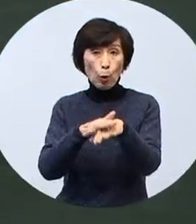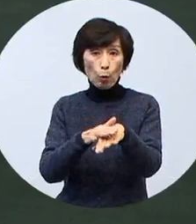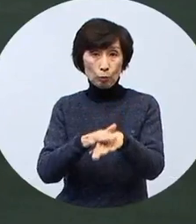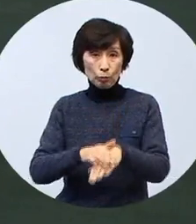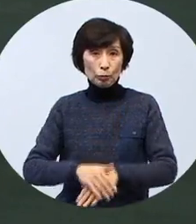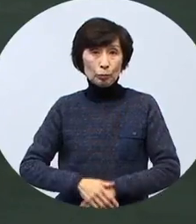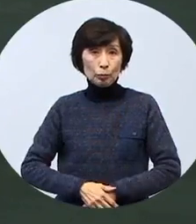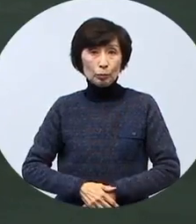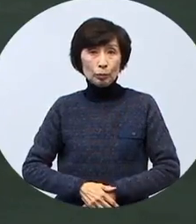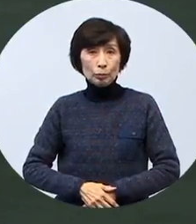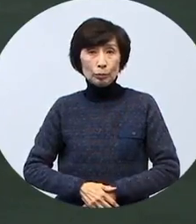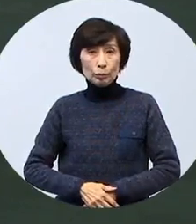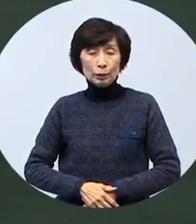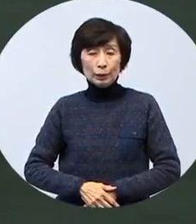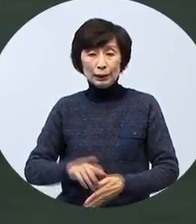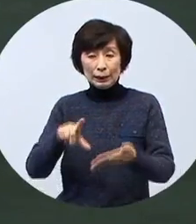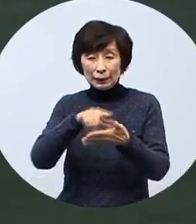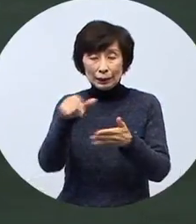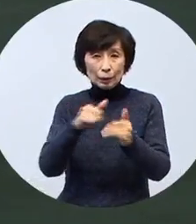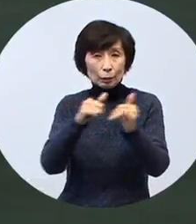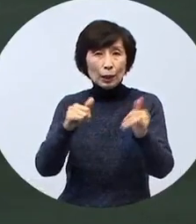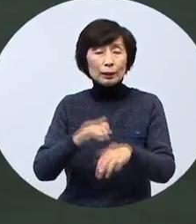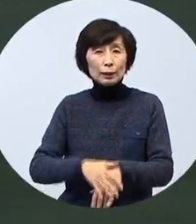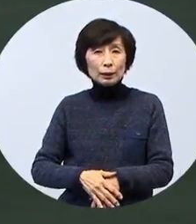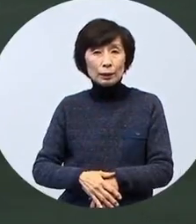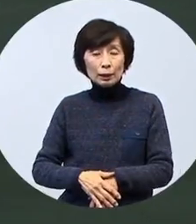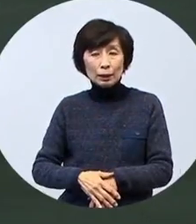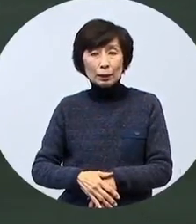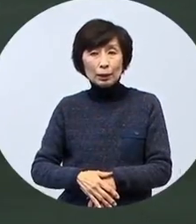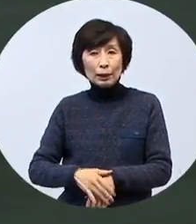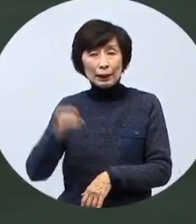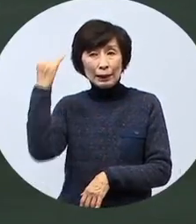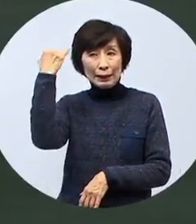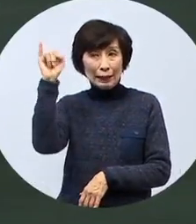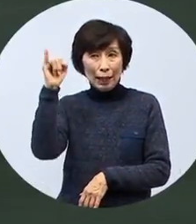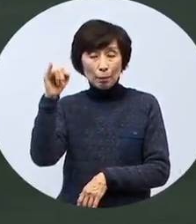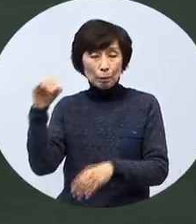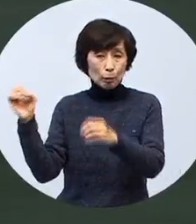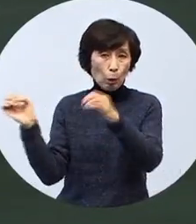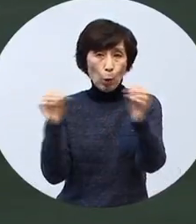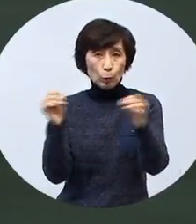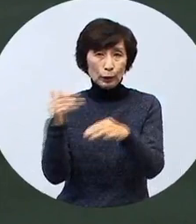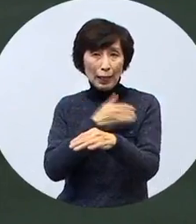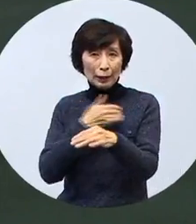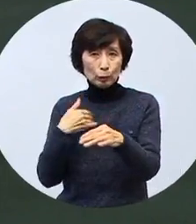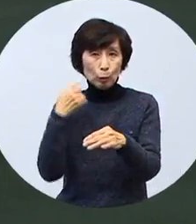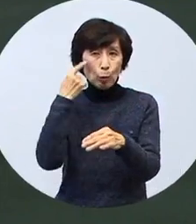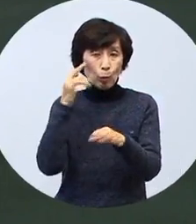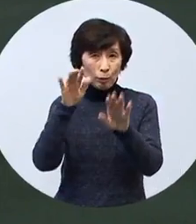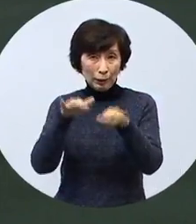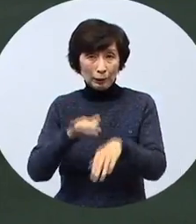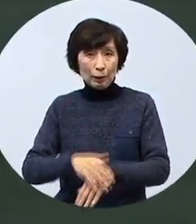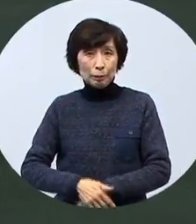で、地域の方、いろんな方と意見交換ができると思いました